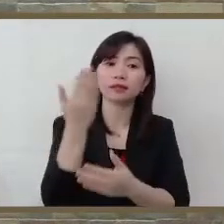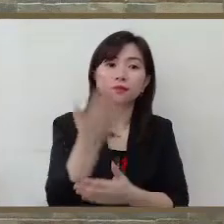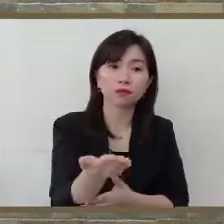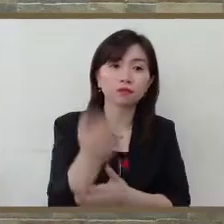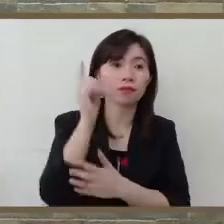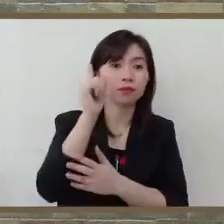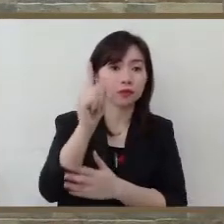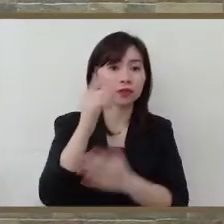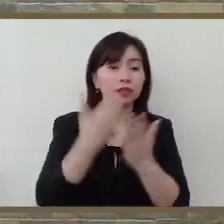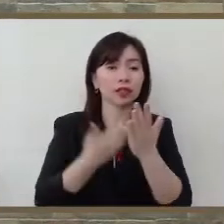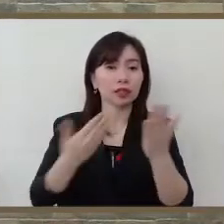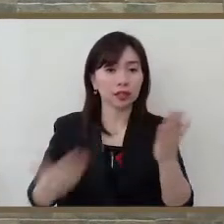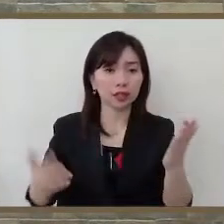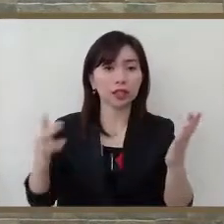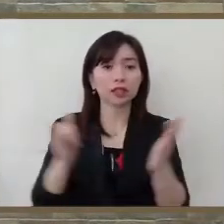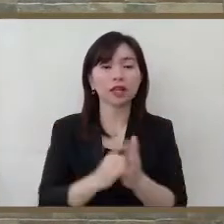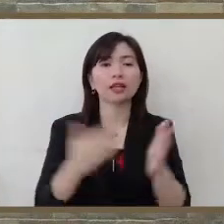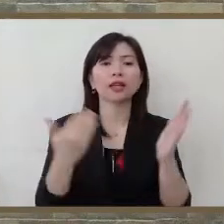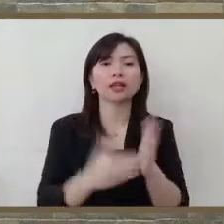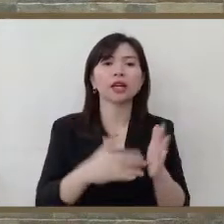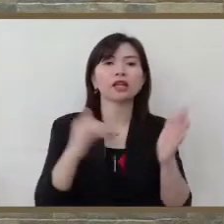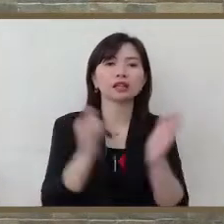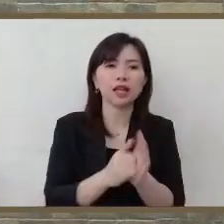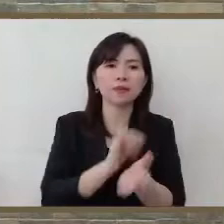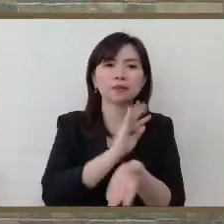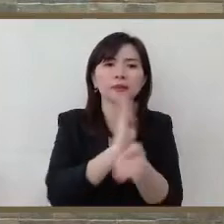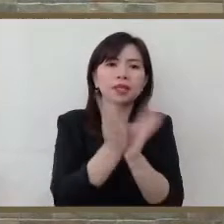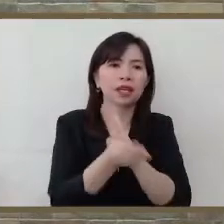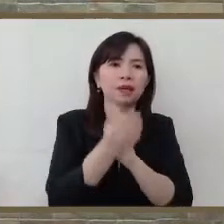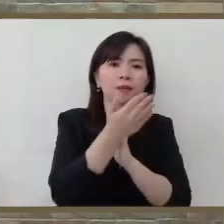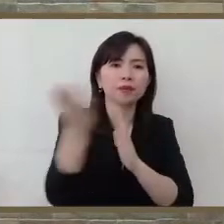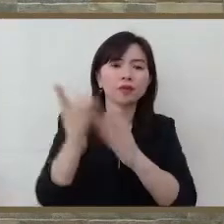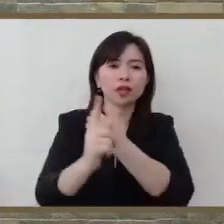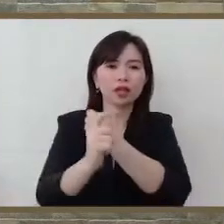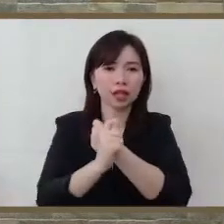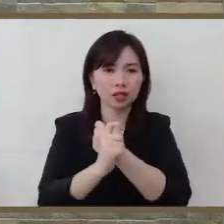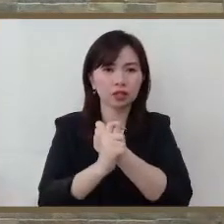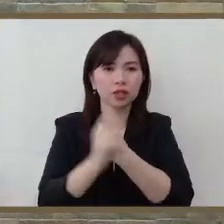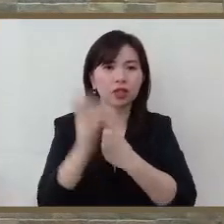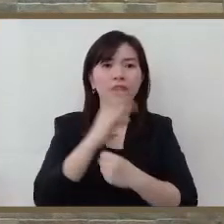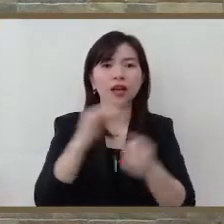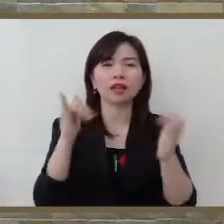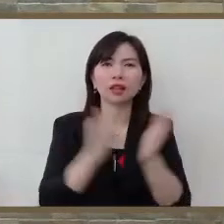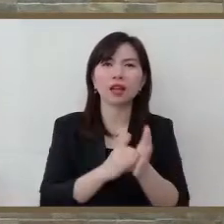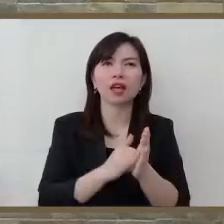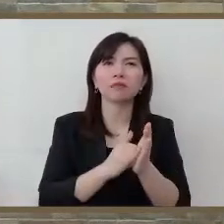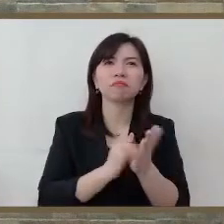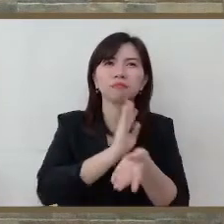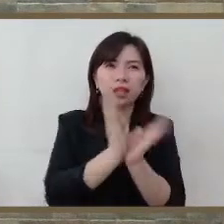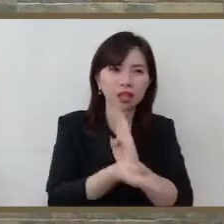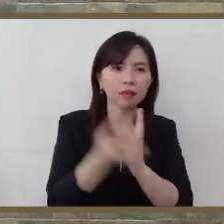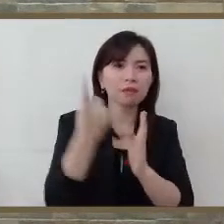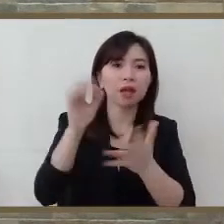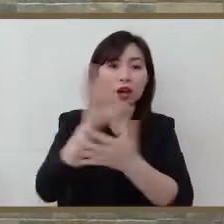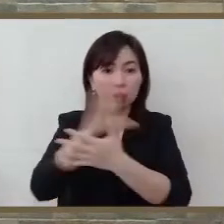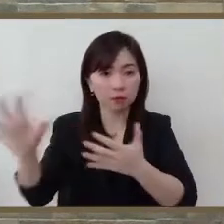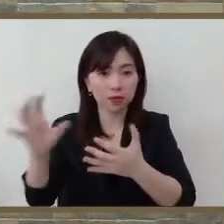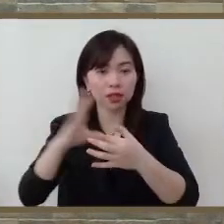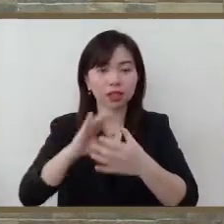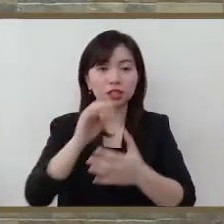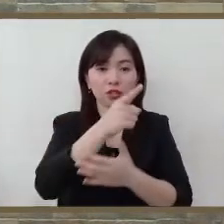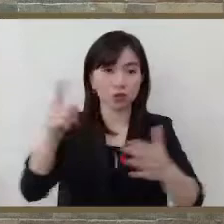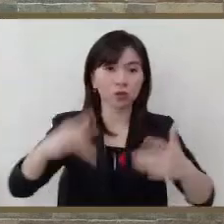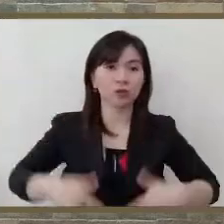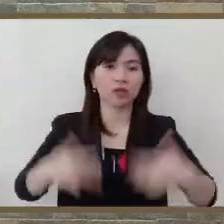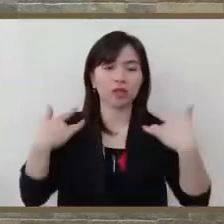bagay na kung saan yan ang treasure mo at yan ang magiging armory mo. Na pag binuksan mo